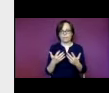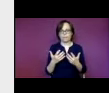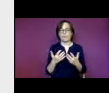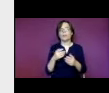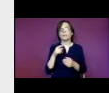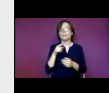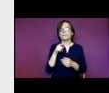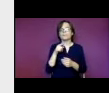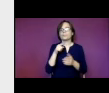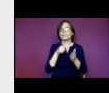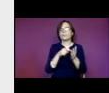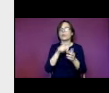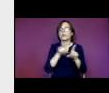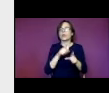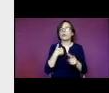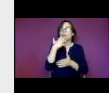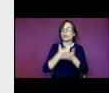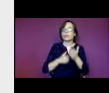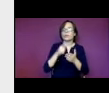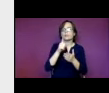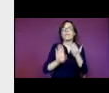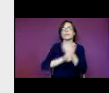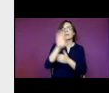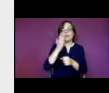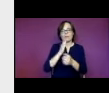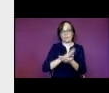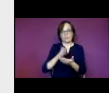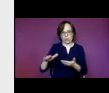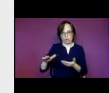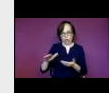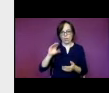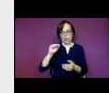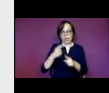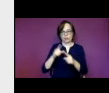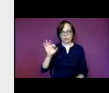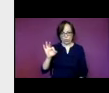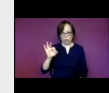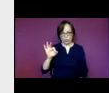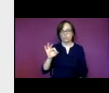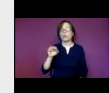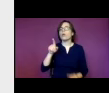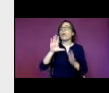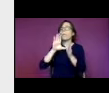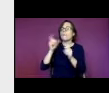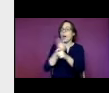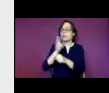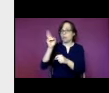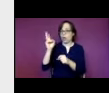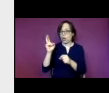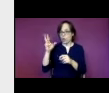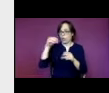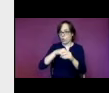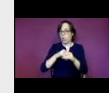zwanych Expo, które są zawsze, konwencja jest taka, że państwa biorące udział w tej wystawie mają jeden